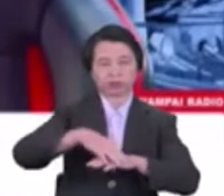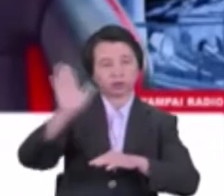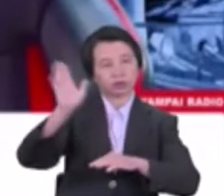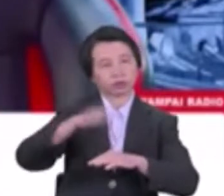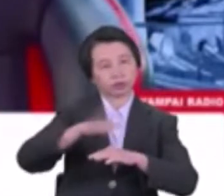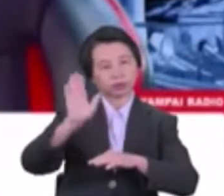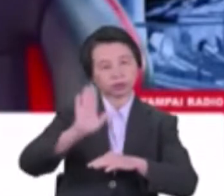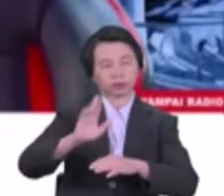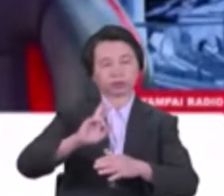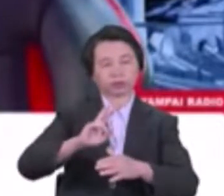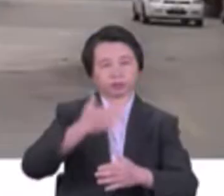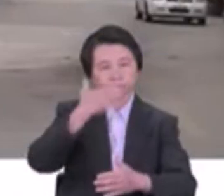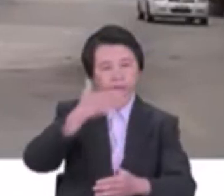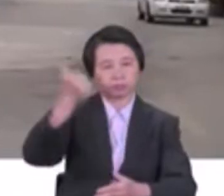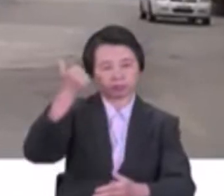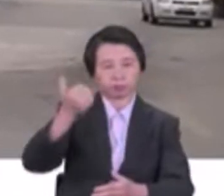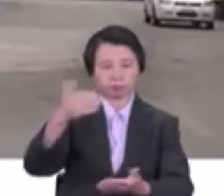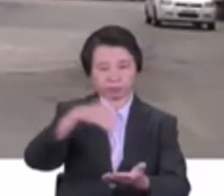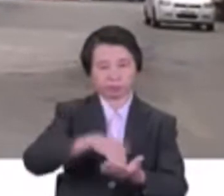kata lebih makna lagi.